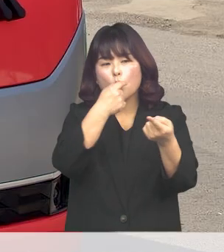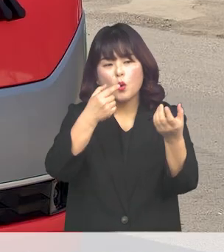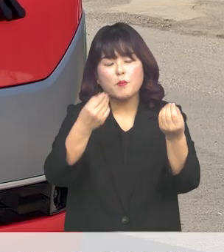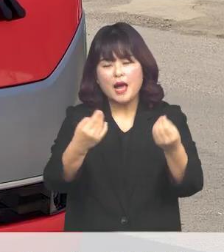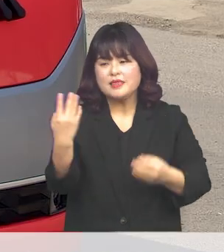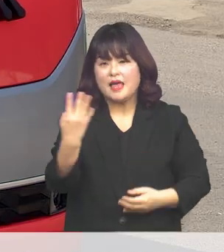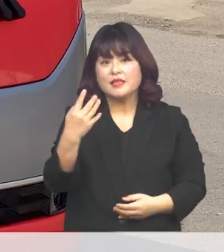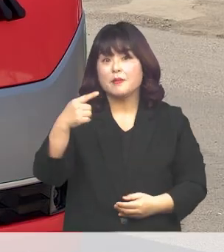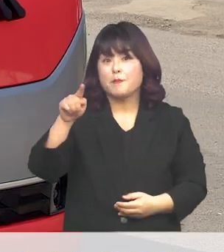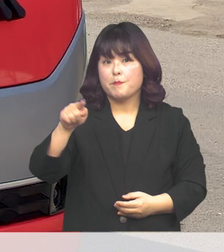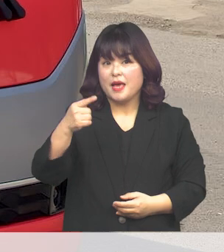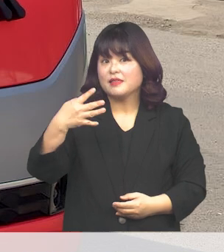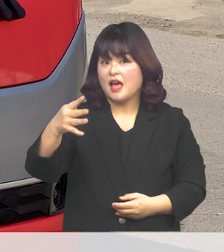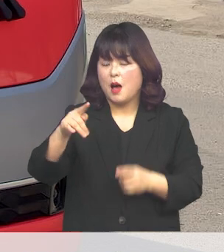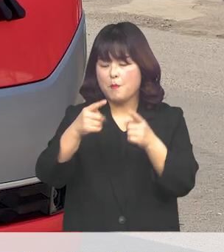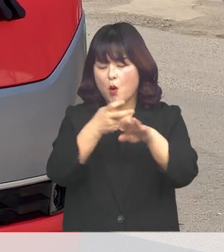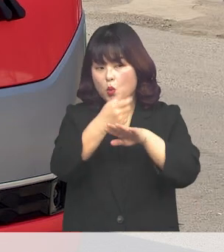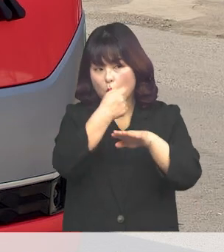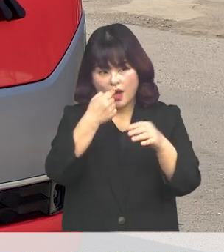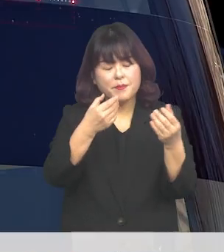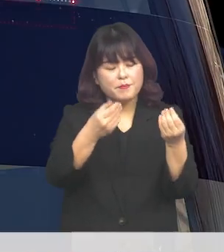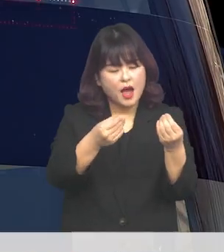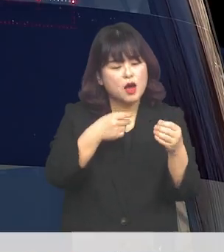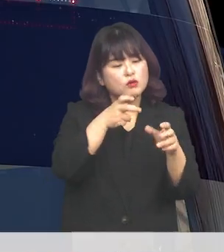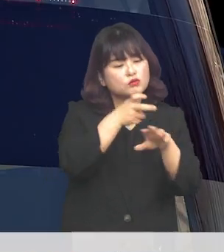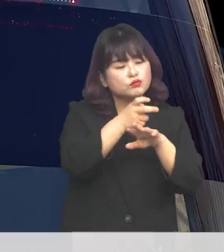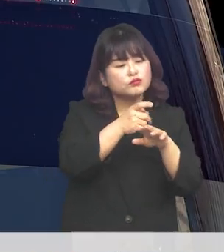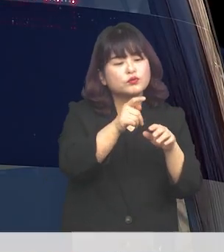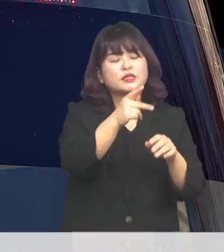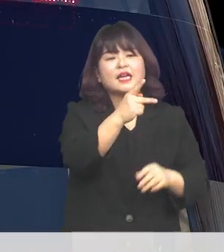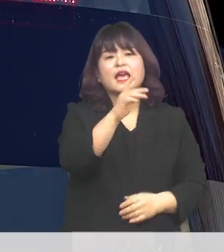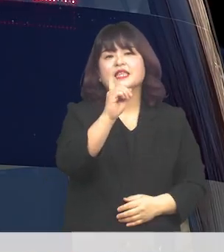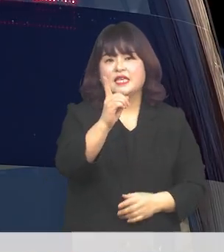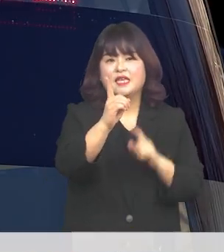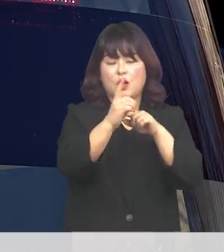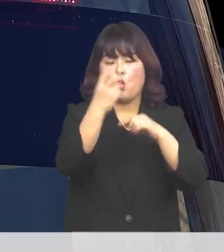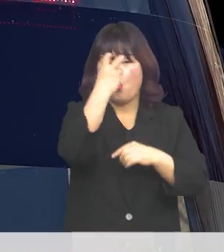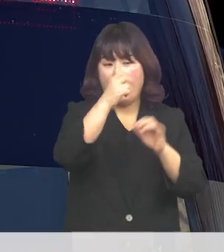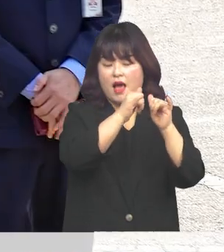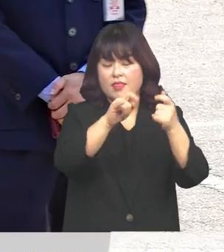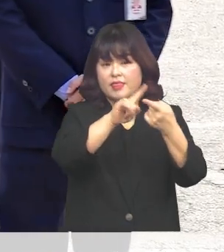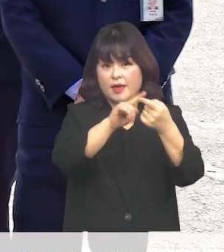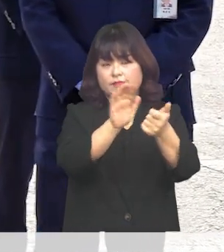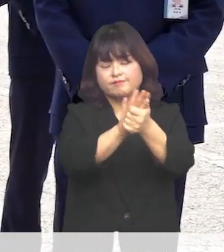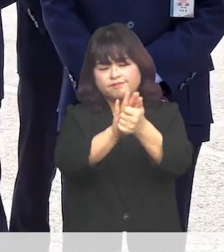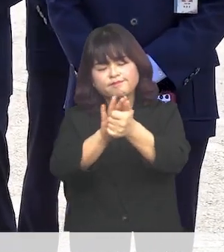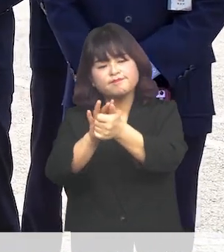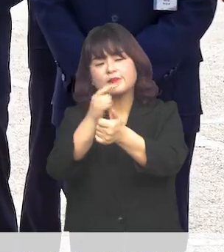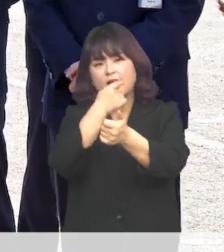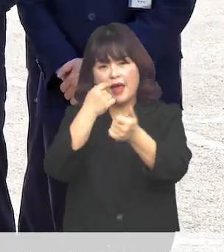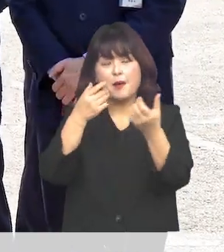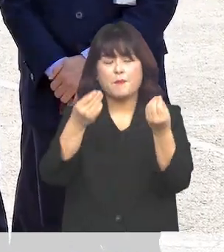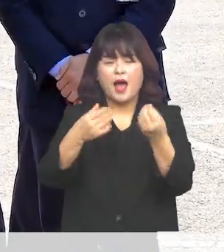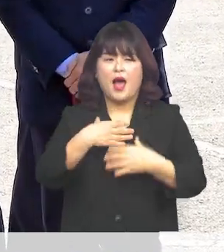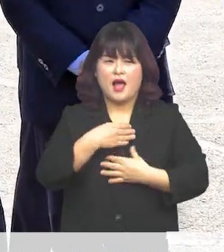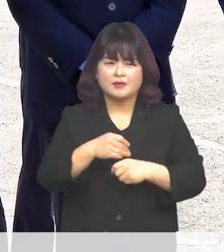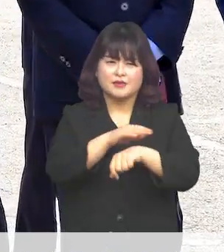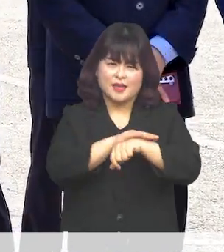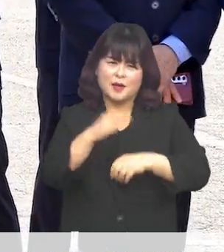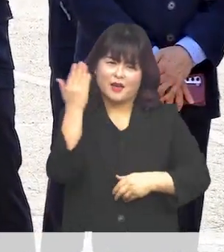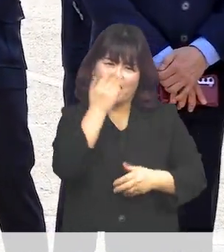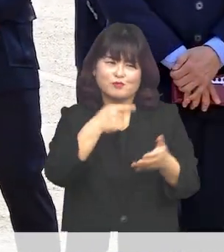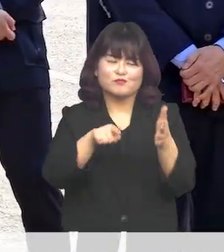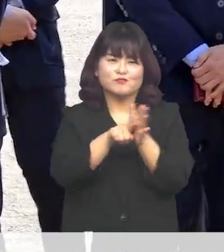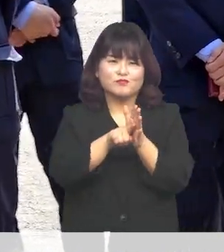앞둔 4104번 버스를 점검하고 버스 운행을 담당하는 KD 운송그룹 관계자, 버스 운행 기사들을 만나